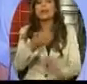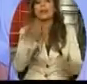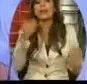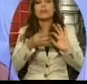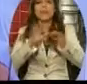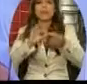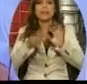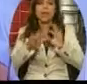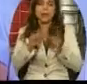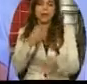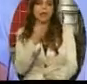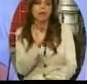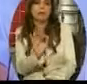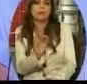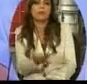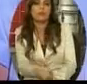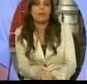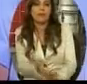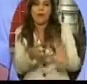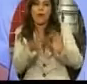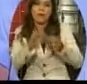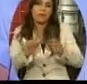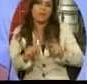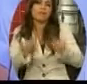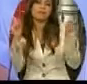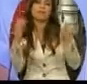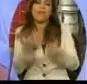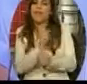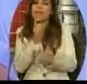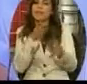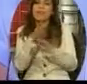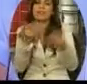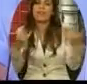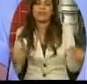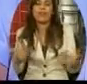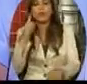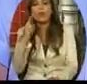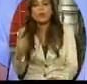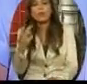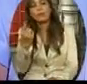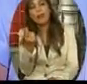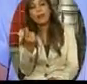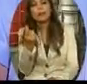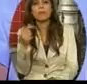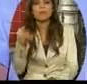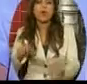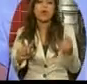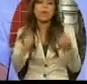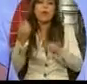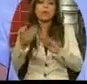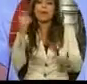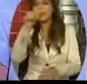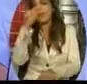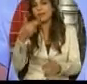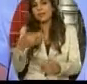האולימפיאדה. טוב, לאולימפיאדה לא נצליח להיכנס עכשיו, אבל אנחנו יודעים שהמחירים כאן די גבוהים לקראת הקיץ